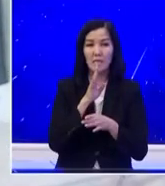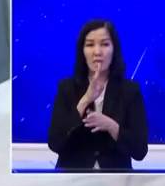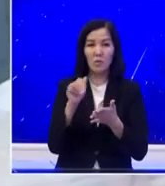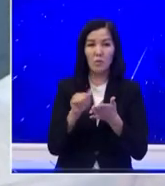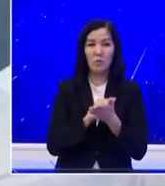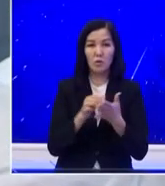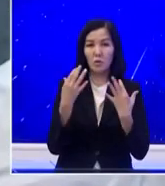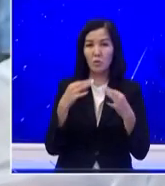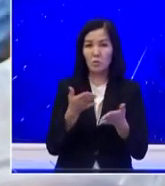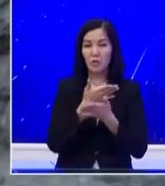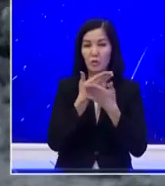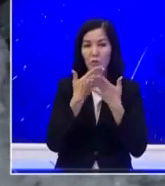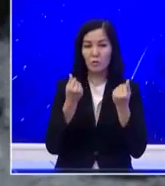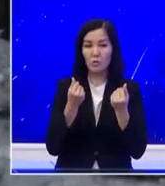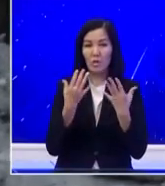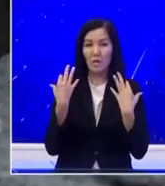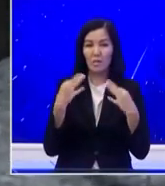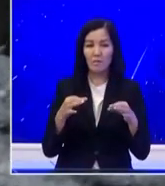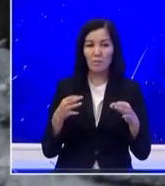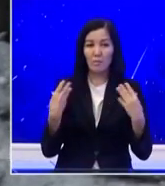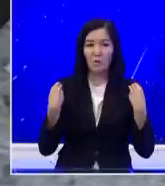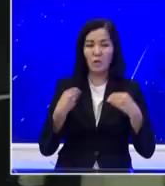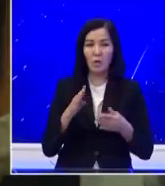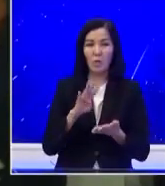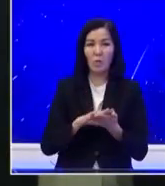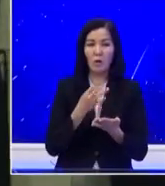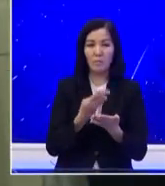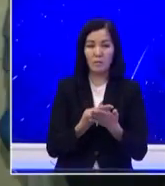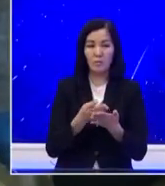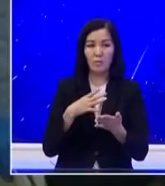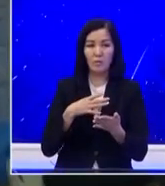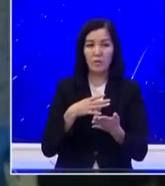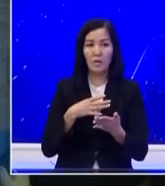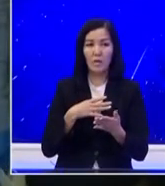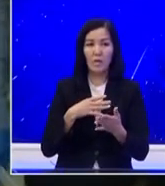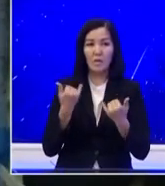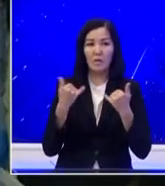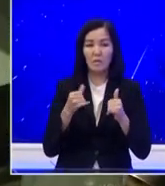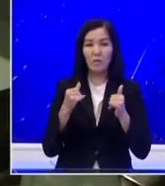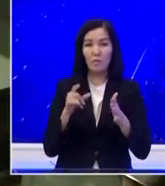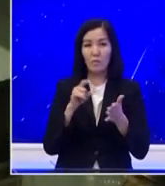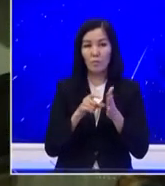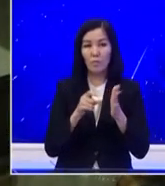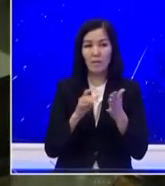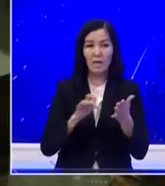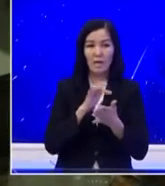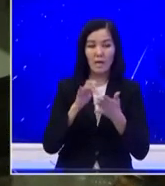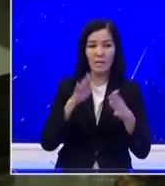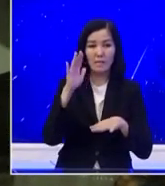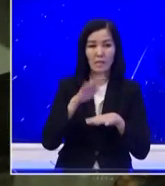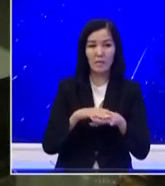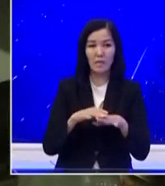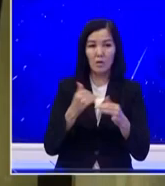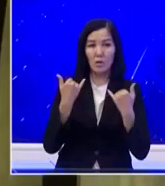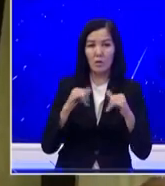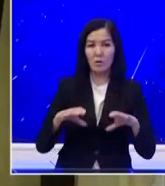Жігіттер арнайы киімсіз, ашық күйінде кәуап пісіріп отыр. Ал ас әзірлейтін бөлменің жағдайы шаһардың бас санитар дәрігерін